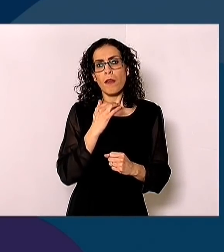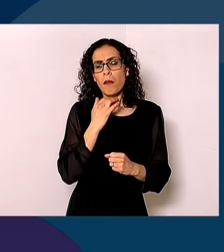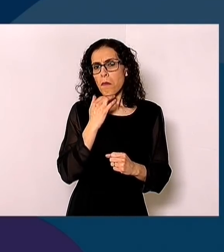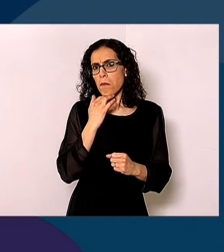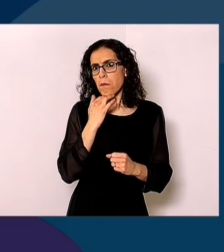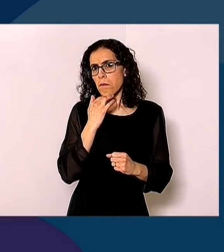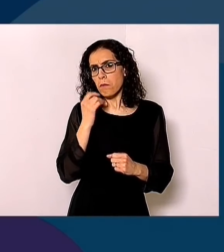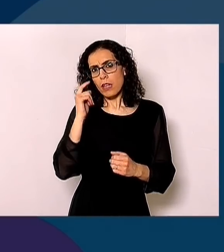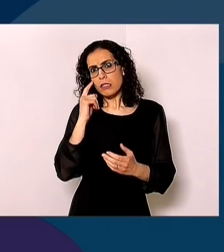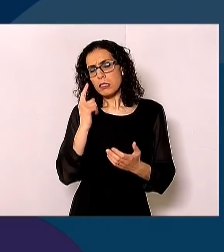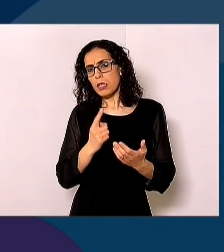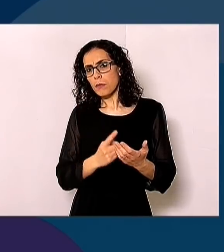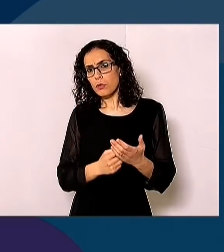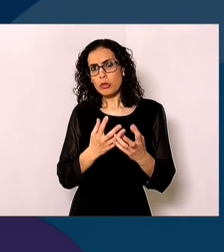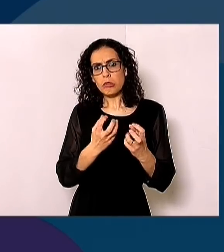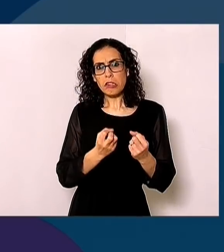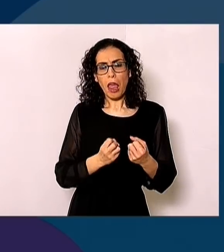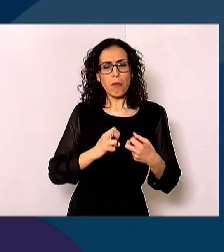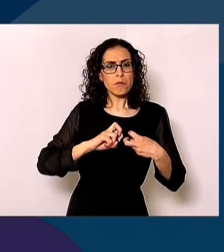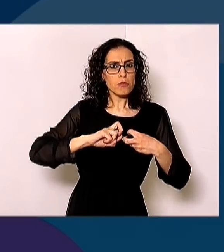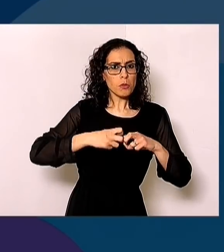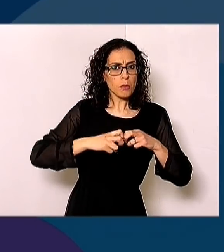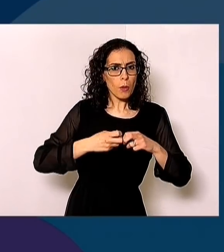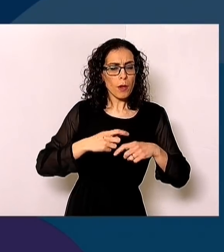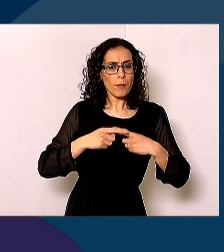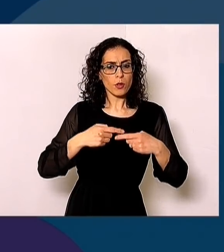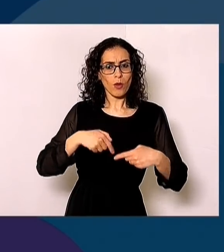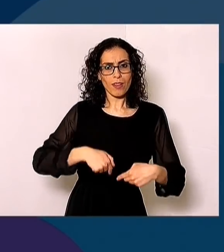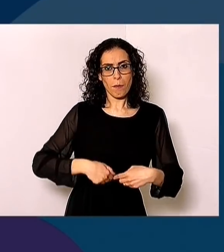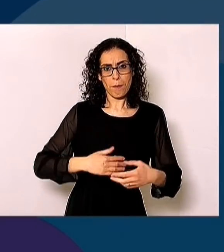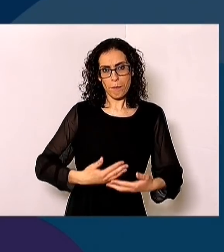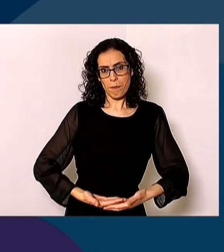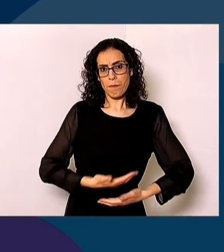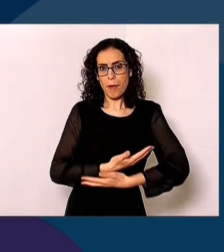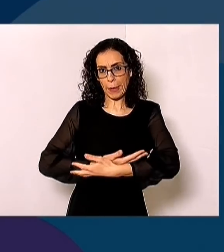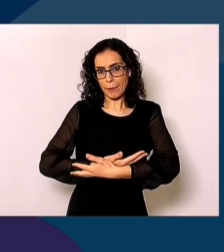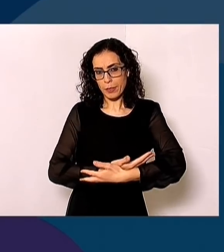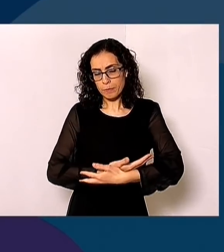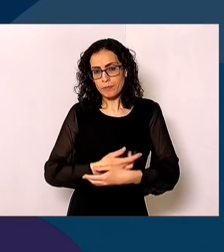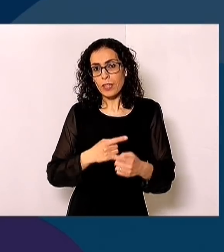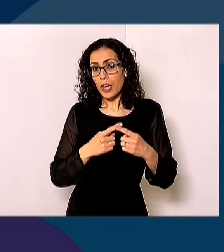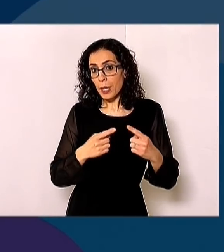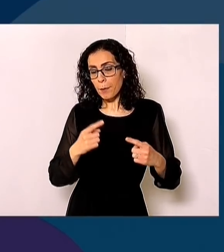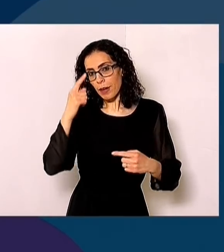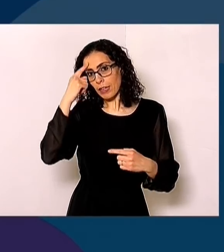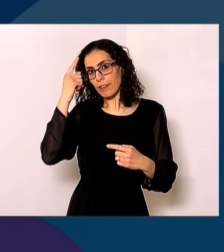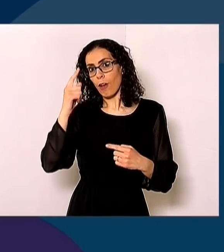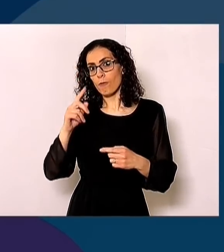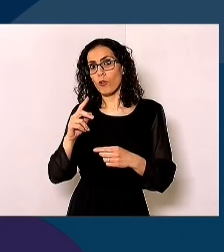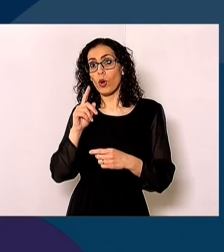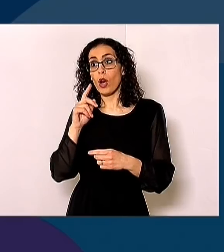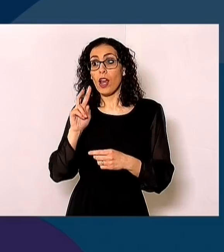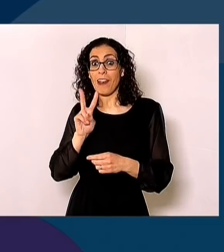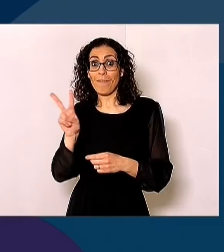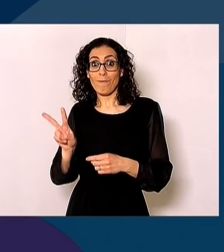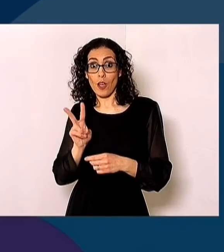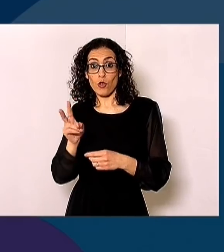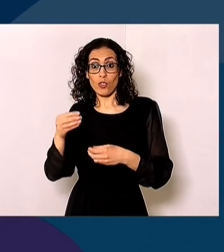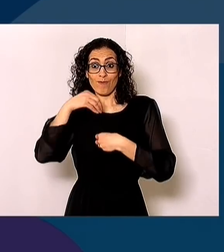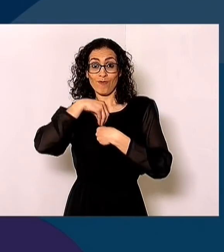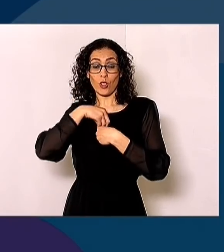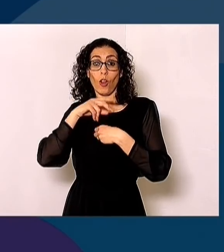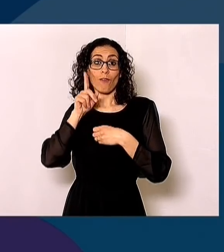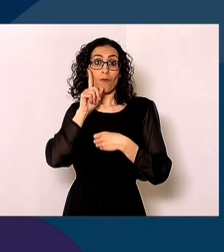hemm kontraindikazzjonijiet li jista' jkun hemm komplikazzjonijiet fuq it-trabi, però aħna nafu li kwalinkwa virus li affettwa mara tqila jista'